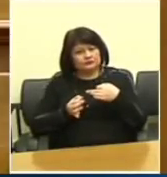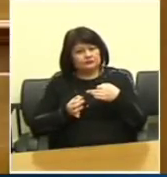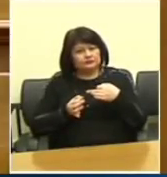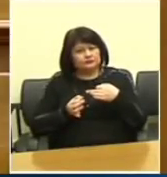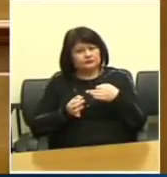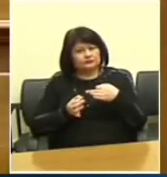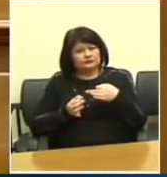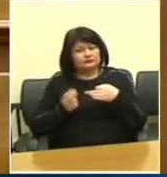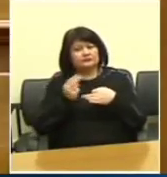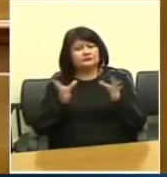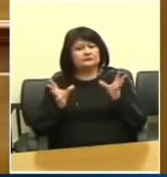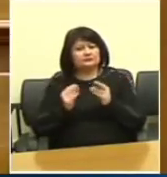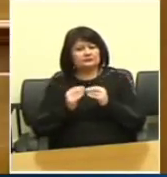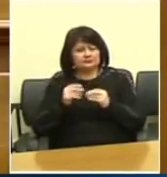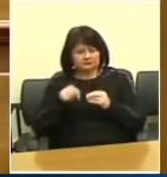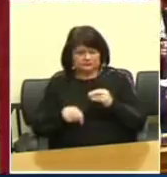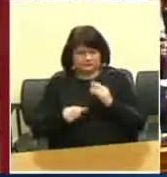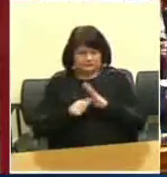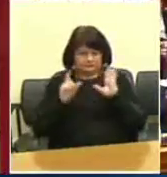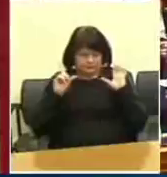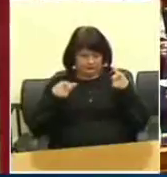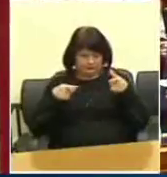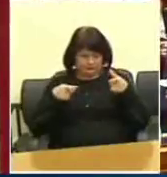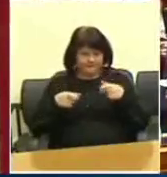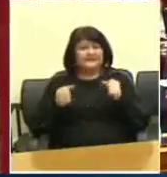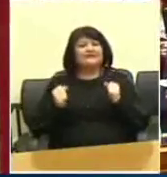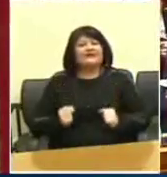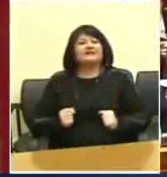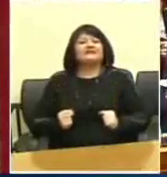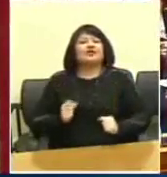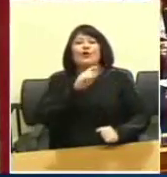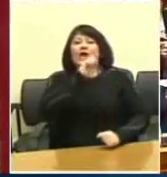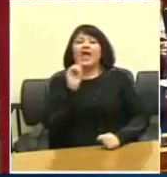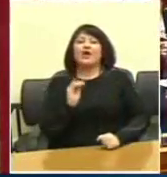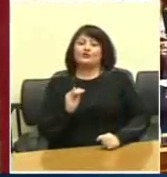σε ό,τι αφορά το θέμα αυτό. Το κεντρικό ερώτημα της συζήτησης